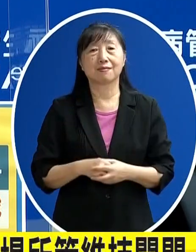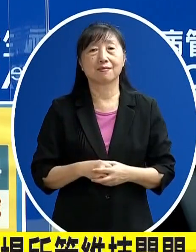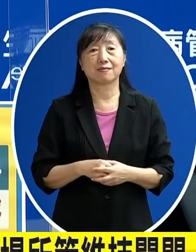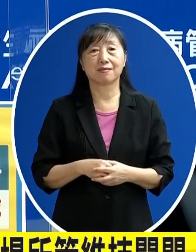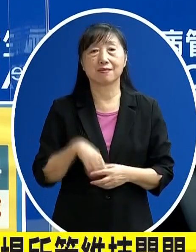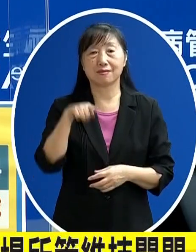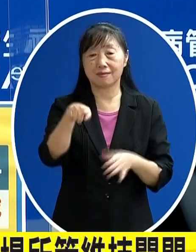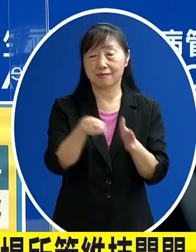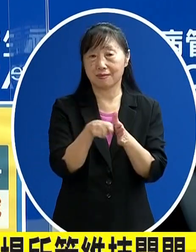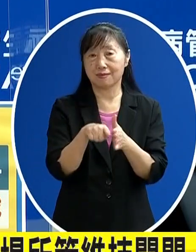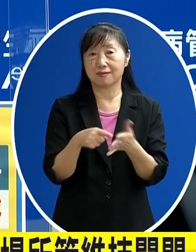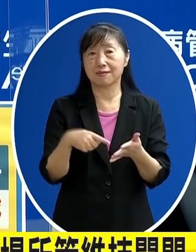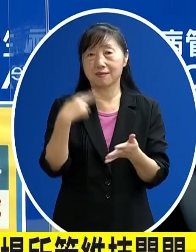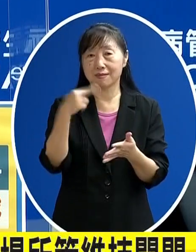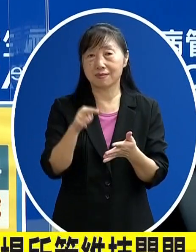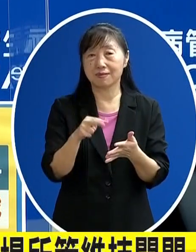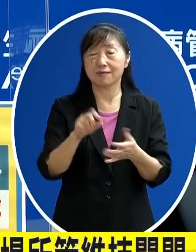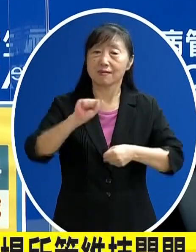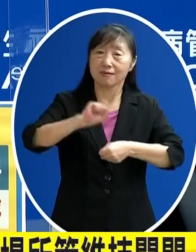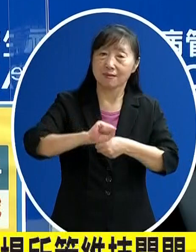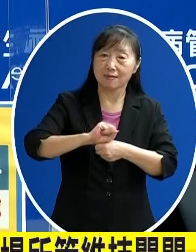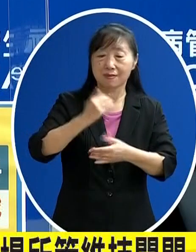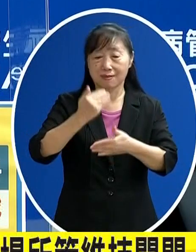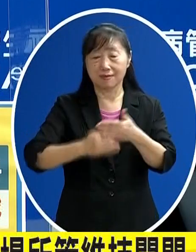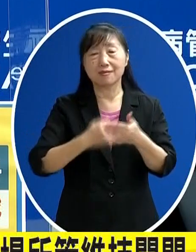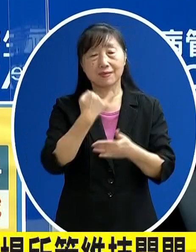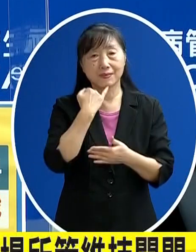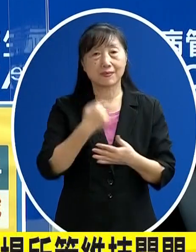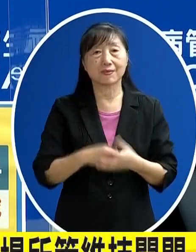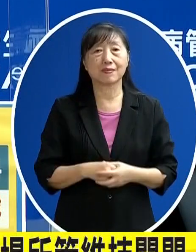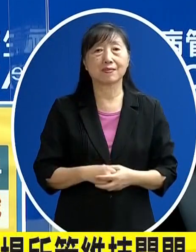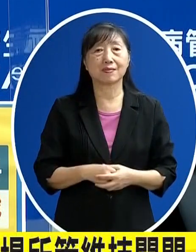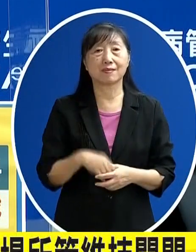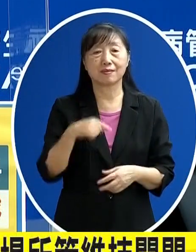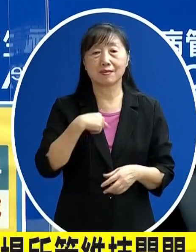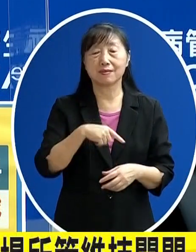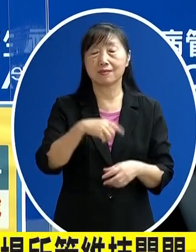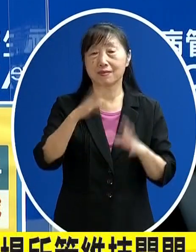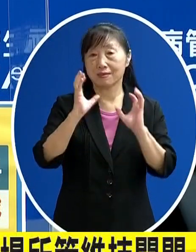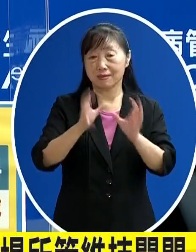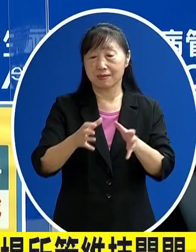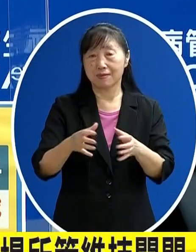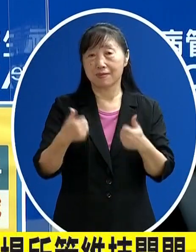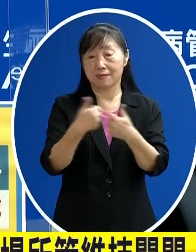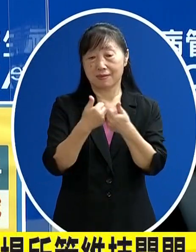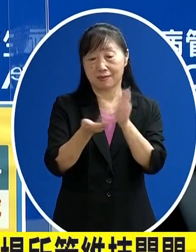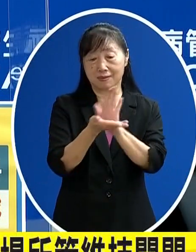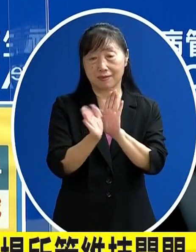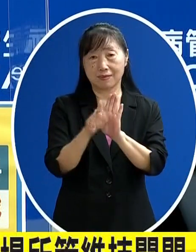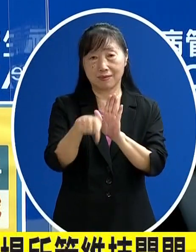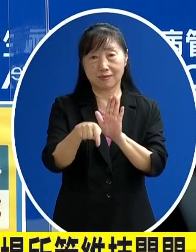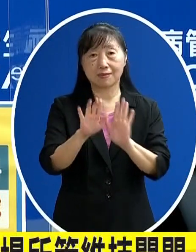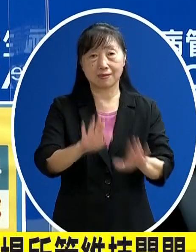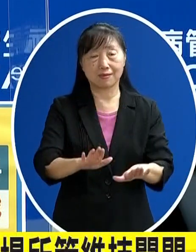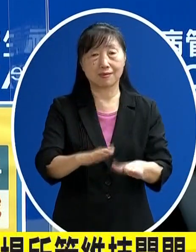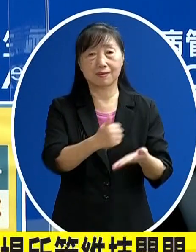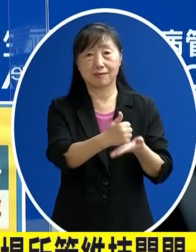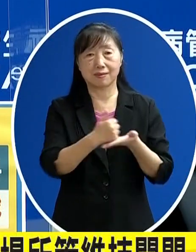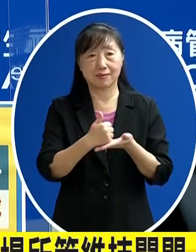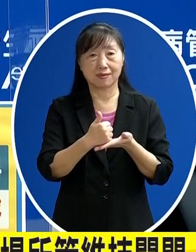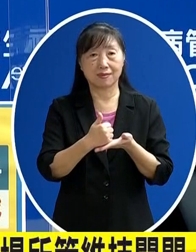好，来哈做一些好修订。那至于在办哈会展这方面，我们今天也特别请哈我